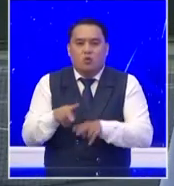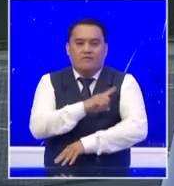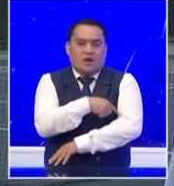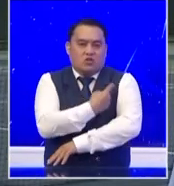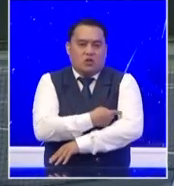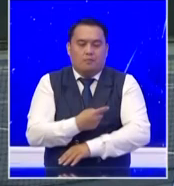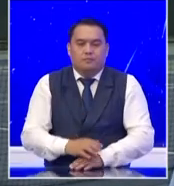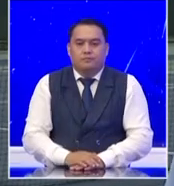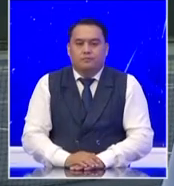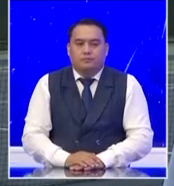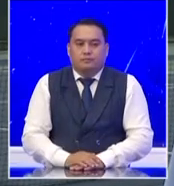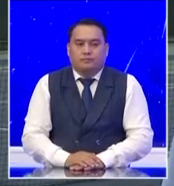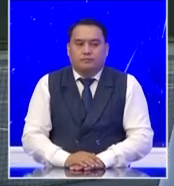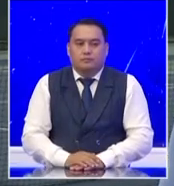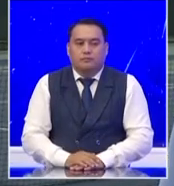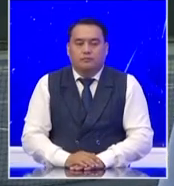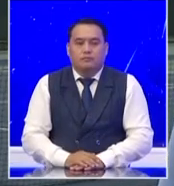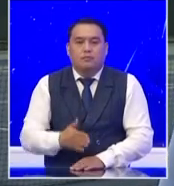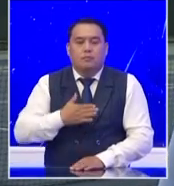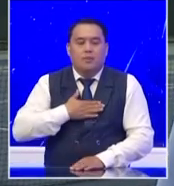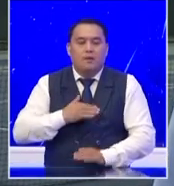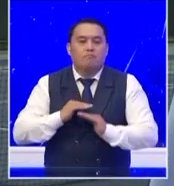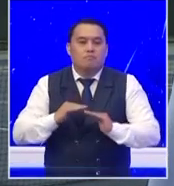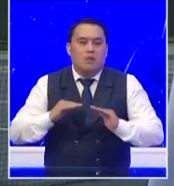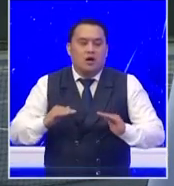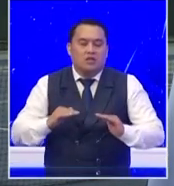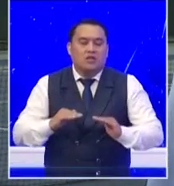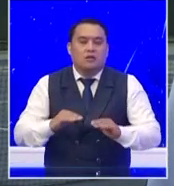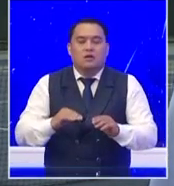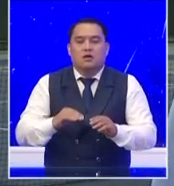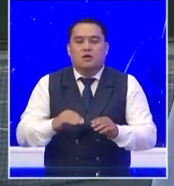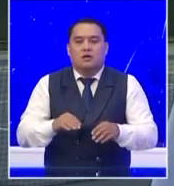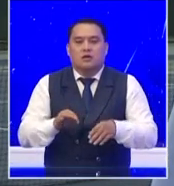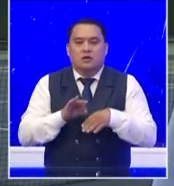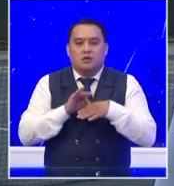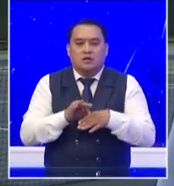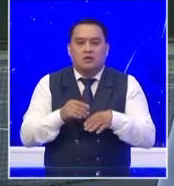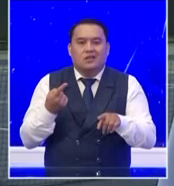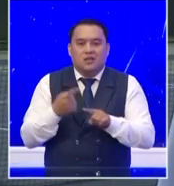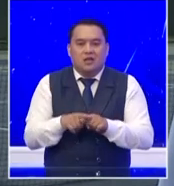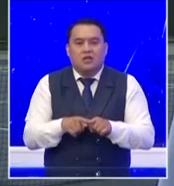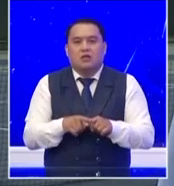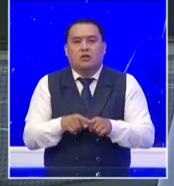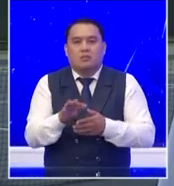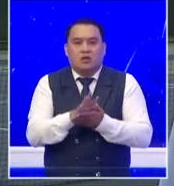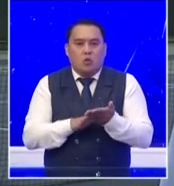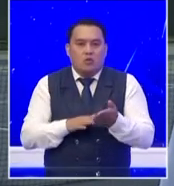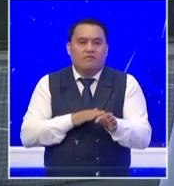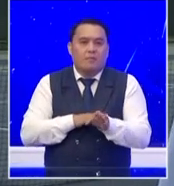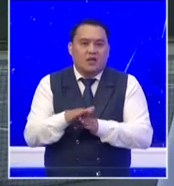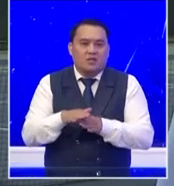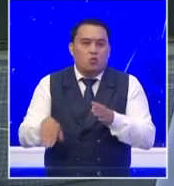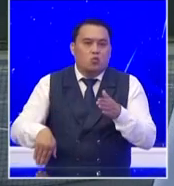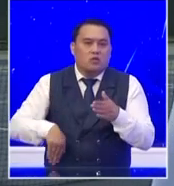более младшими детьми мы работаем больше, конечно же, с технической стороны, потому что им нужно ставить технику. Технику выполнения